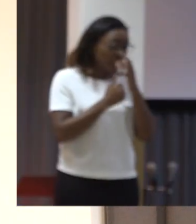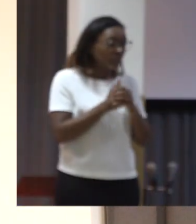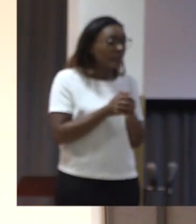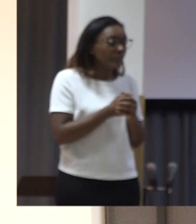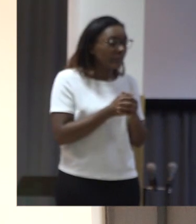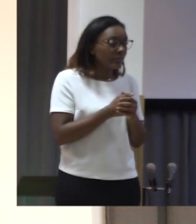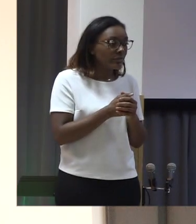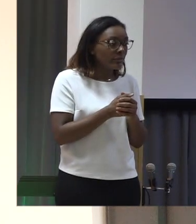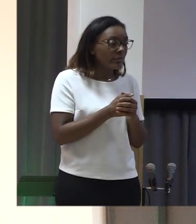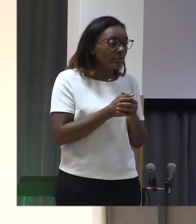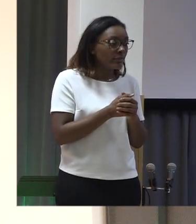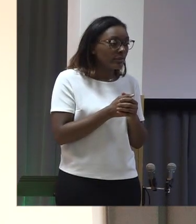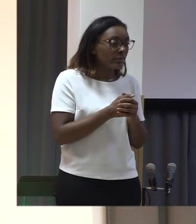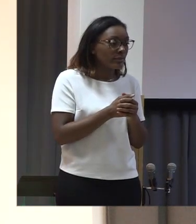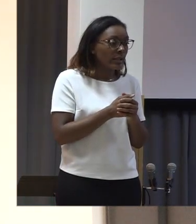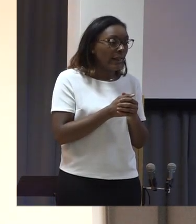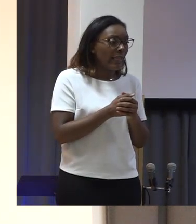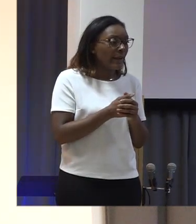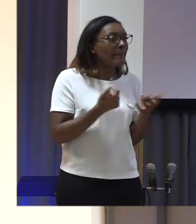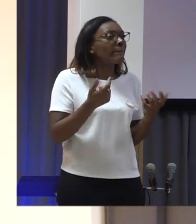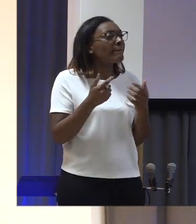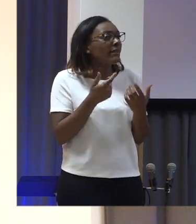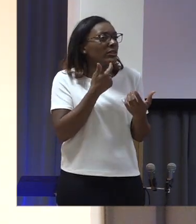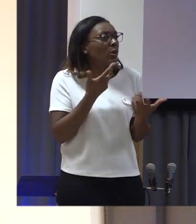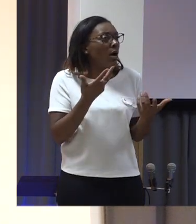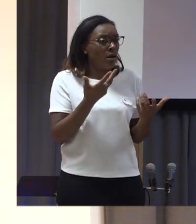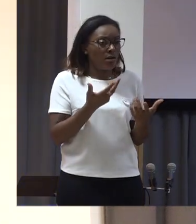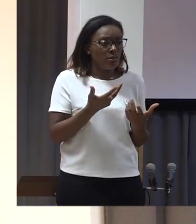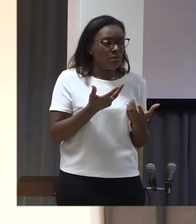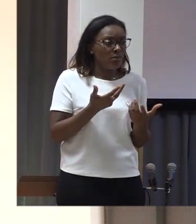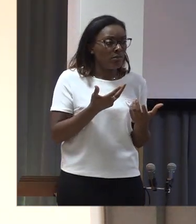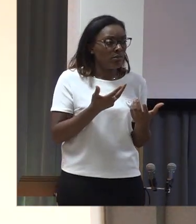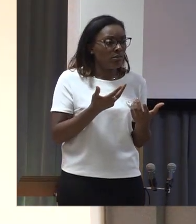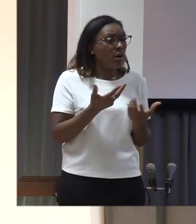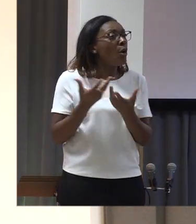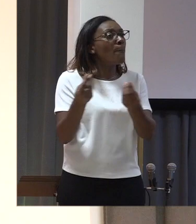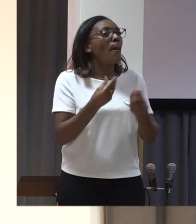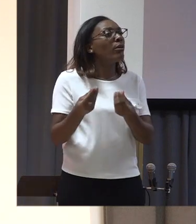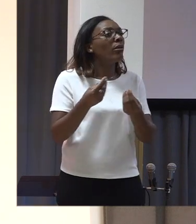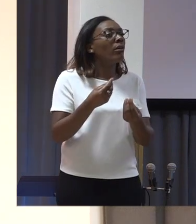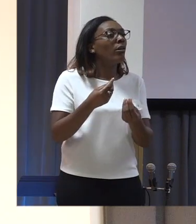de Dieu dans les affaires d'Israël. En fait, ce qu'ils veulent faire comprendre à Dieu, c'est qu'on n'a pas besoin de toi.